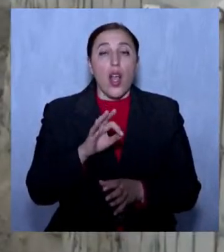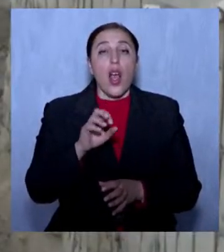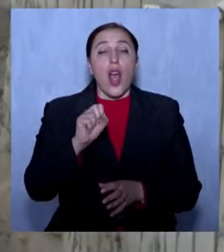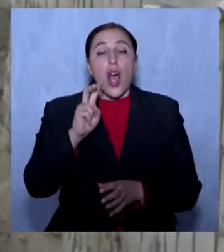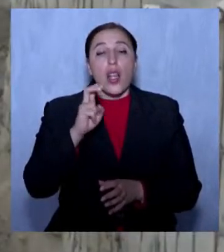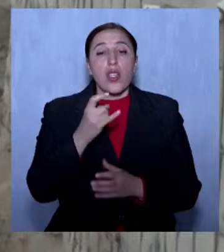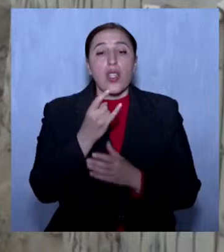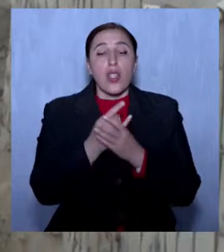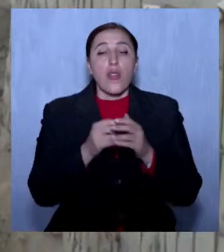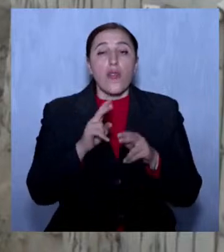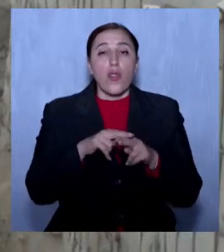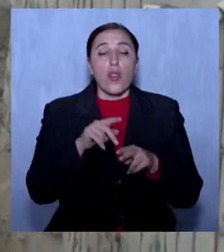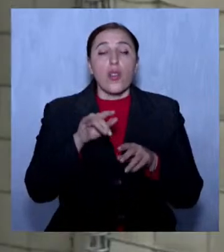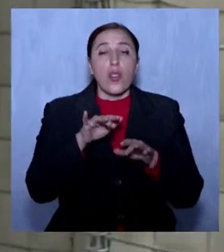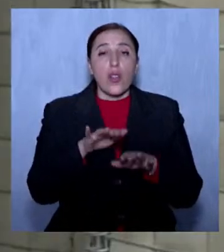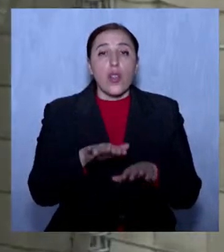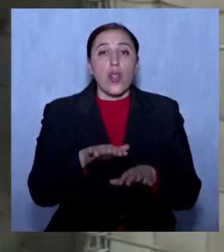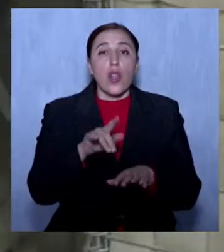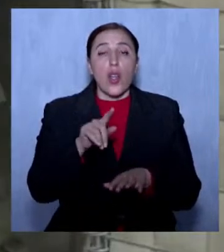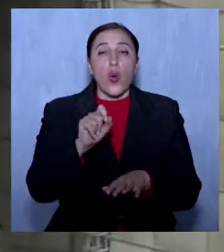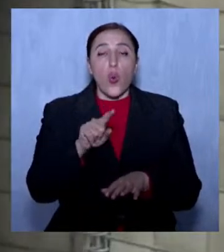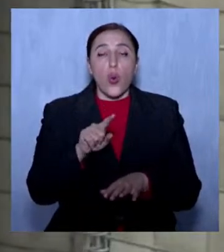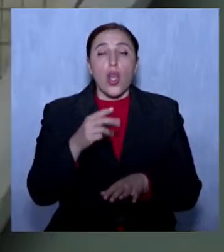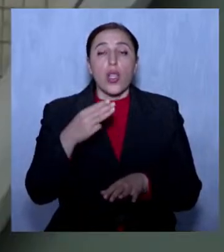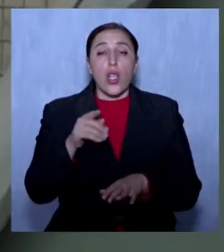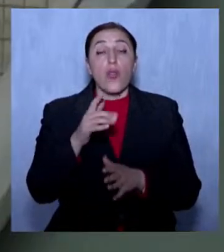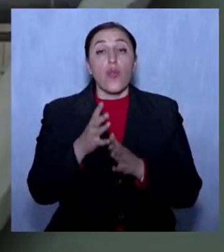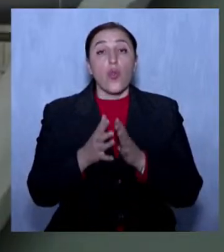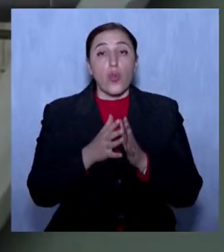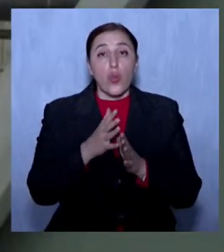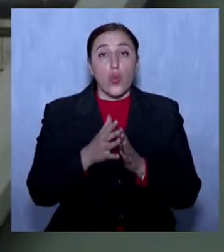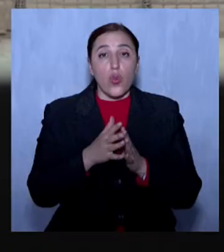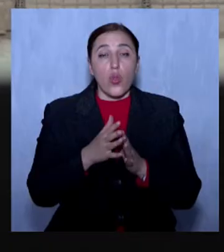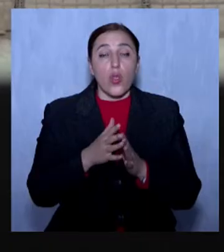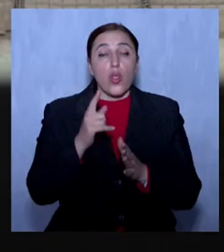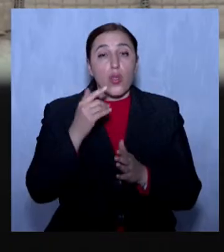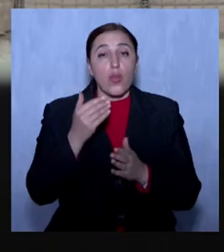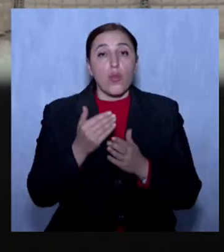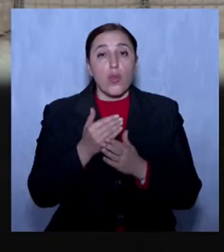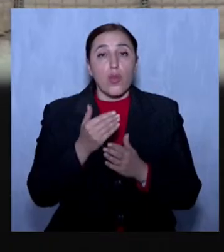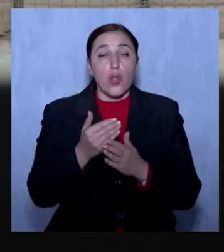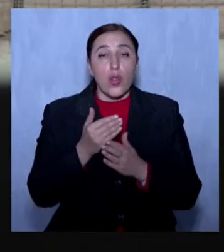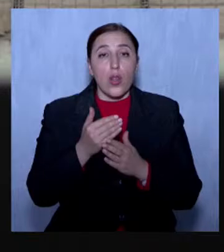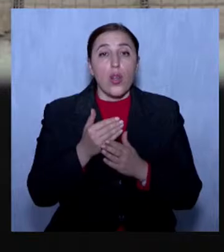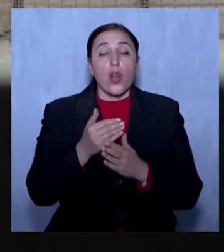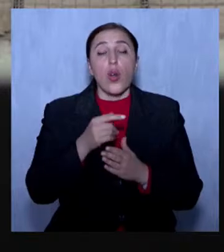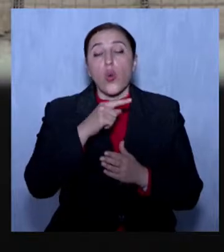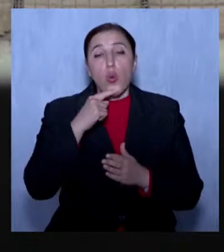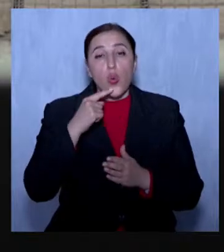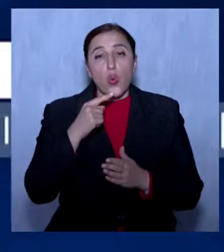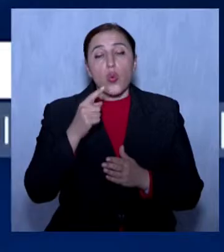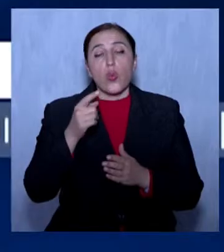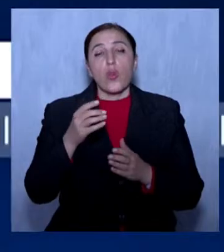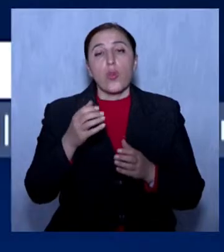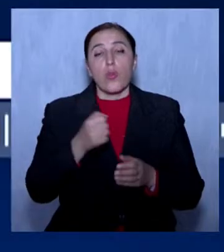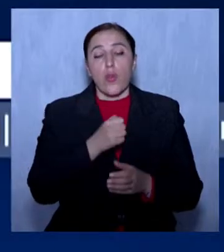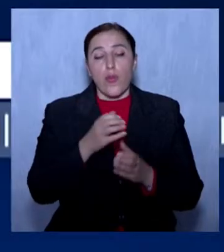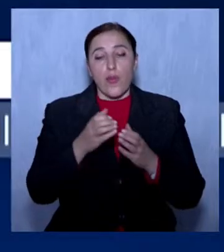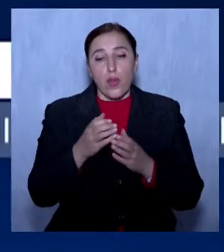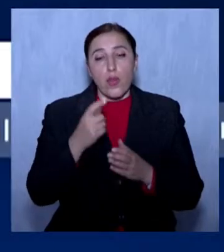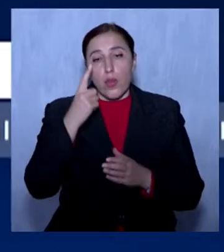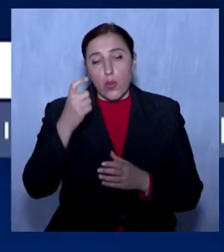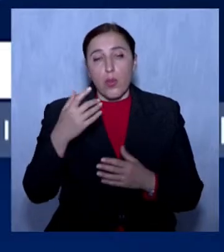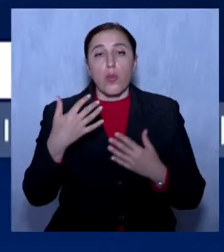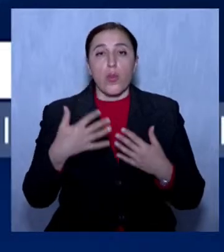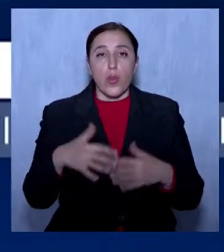գործերի նախարարության մամուլի խոսնակ Հունան Թադևոսյանն ասում է, իրենց ունեցած ողջ տեղեկությունը փոխանցել են ռուսական կողմին։ Մենք մեր